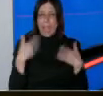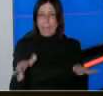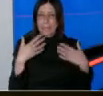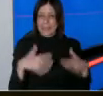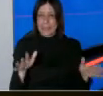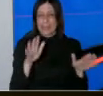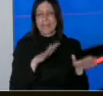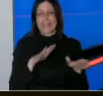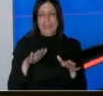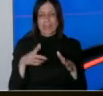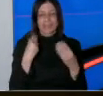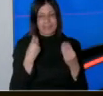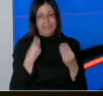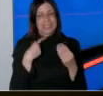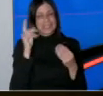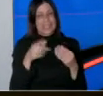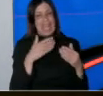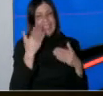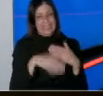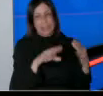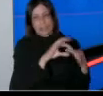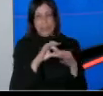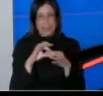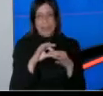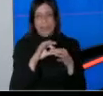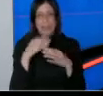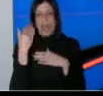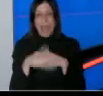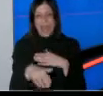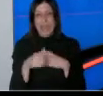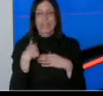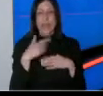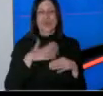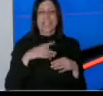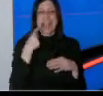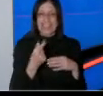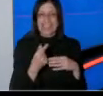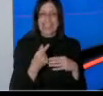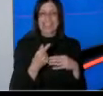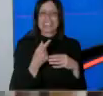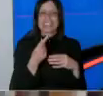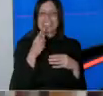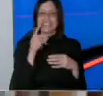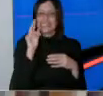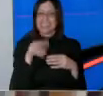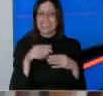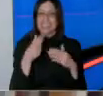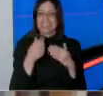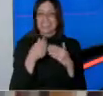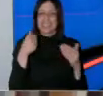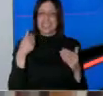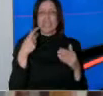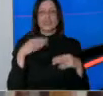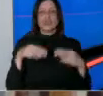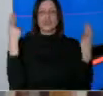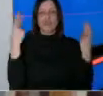צריכים לתת לאורחת שלנו לסיים את המשפט. טוב, אז שיר, משפט אחרון. יאללה, שיר, אנחנו... לא, רגע, אז אני רוצה להגיד לכם שזה יש דילי מטורף בזום,